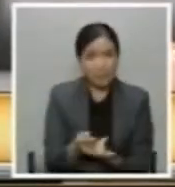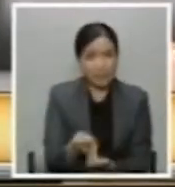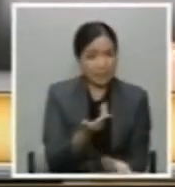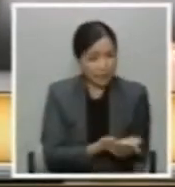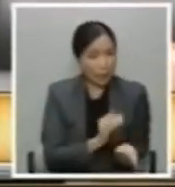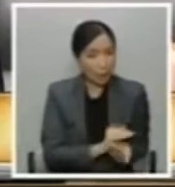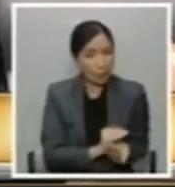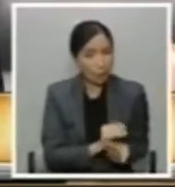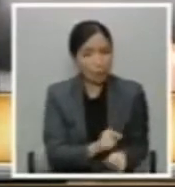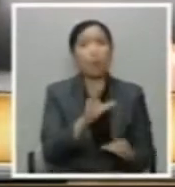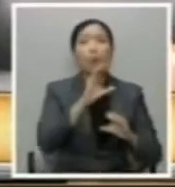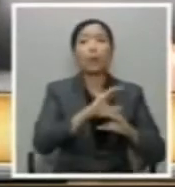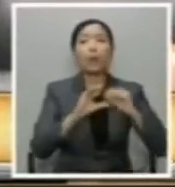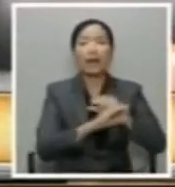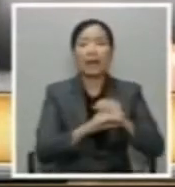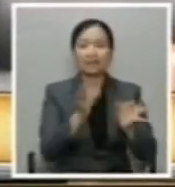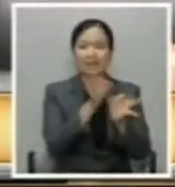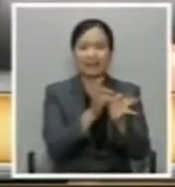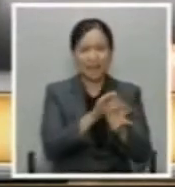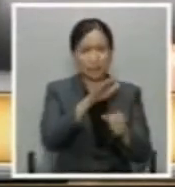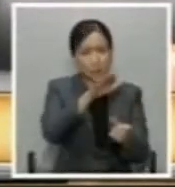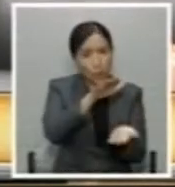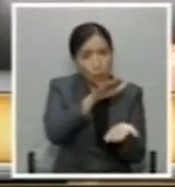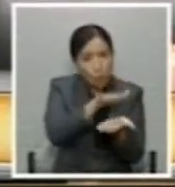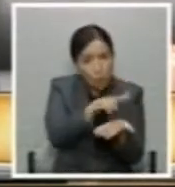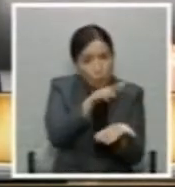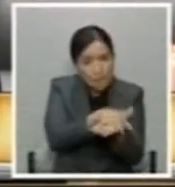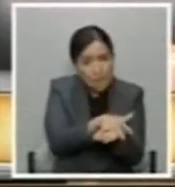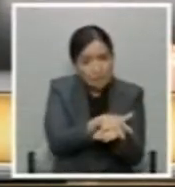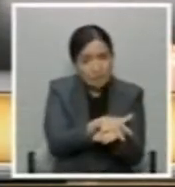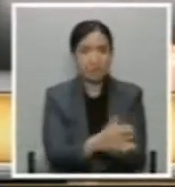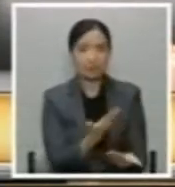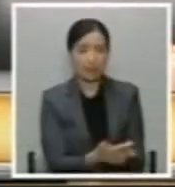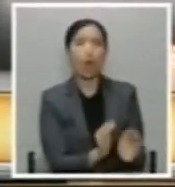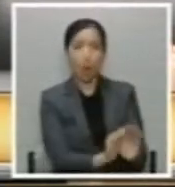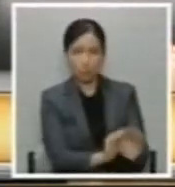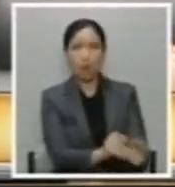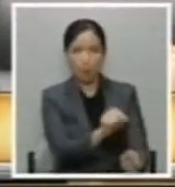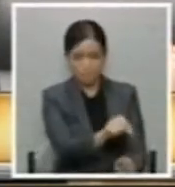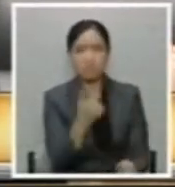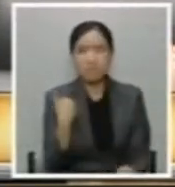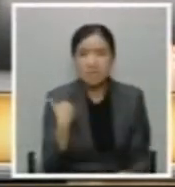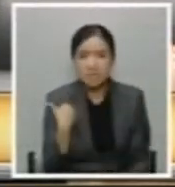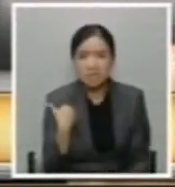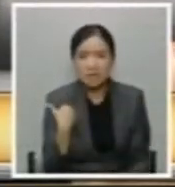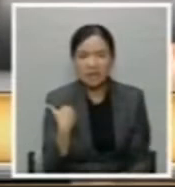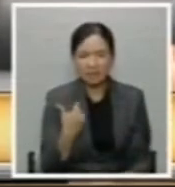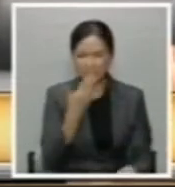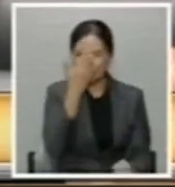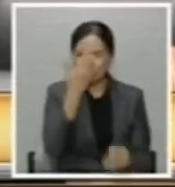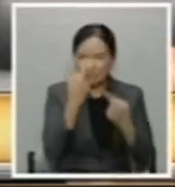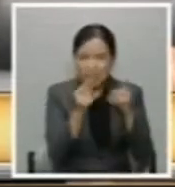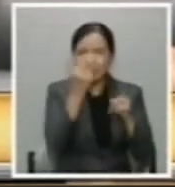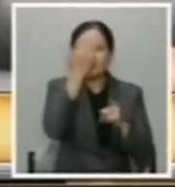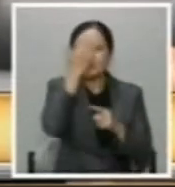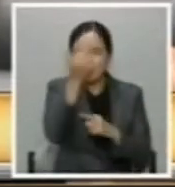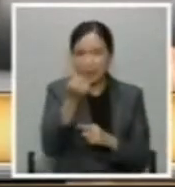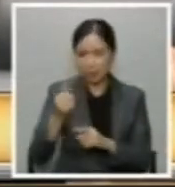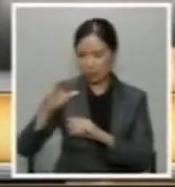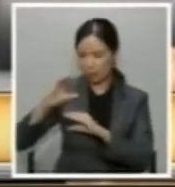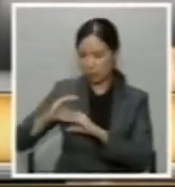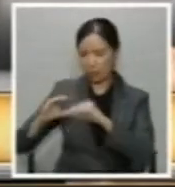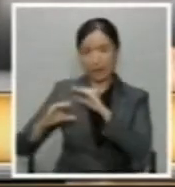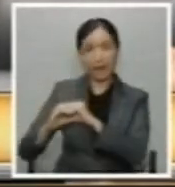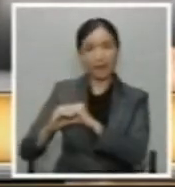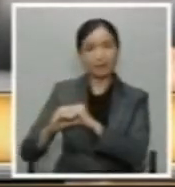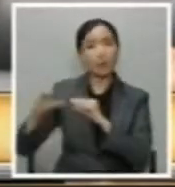ออมเงินผ่านโครงการธนาคารโรงเรียนอยู่แล้วเป็นประโยชน์ยังไงก็เพราะทุกบาทที่เขาออมณปัจจุบันเนี่ยเนื่องจากเขาไม่ได้